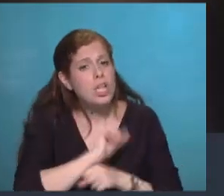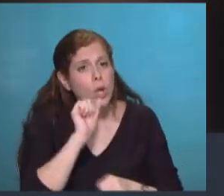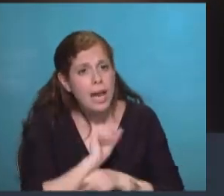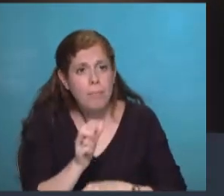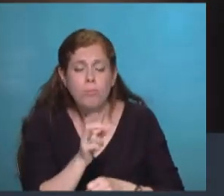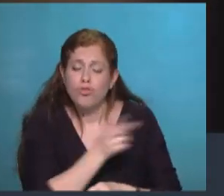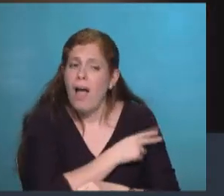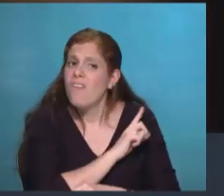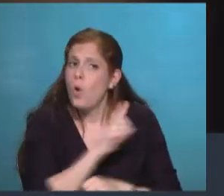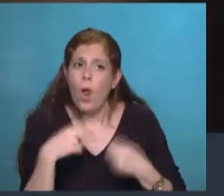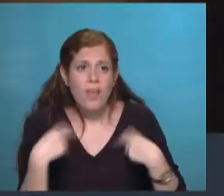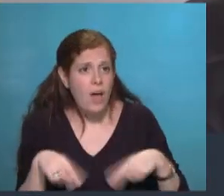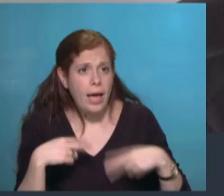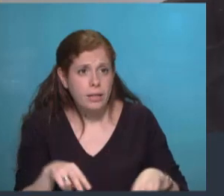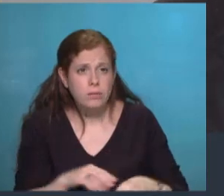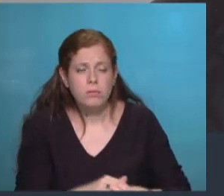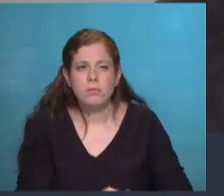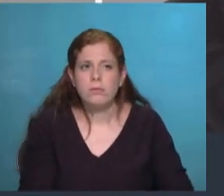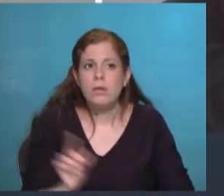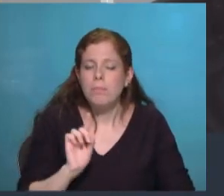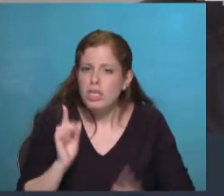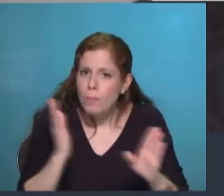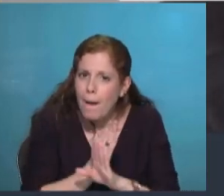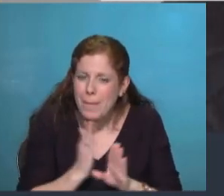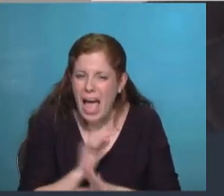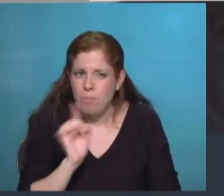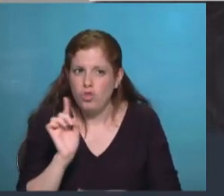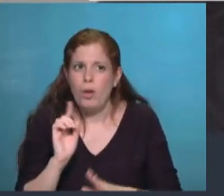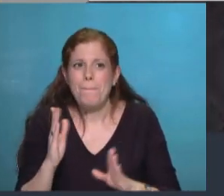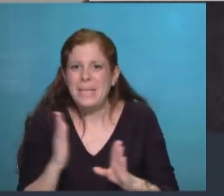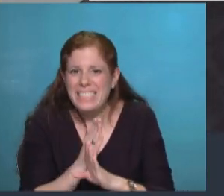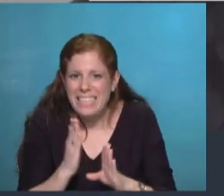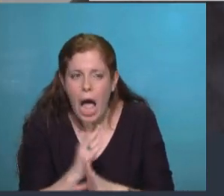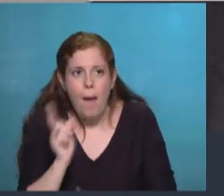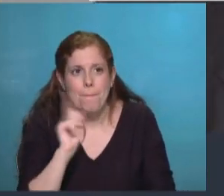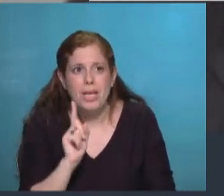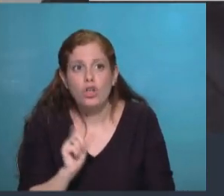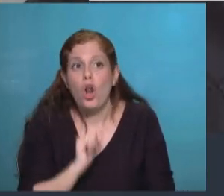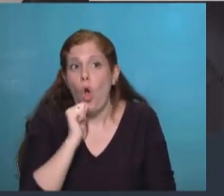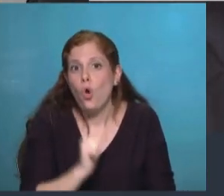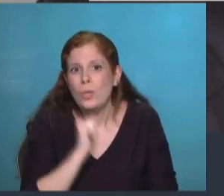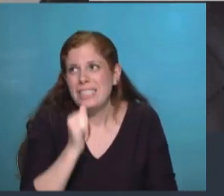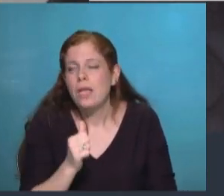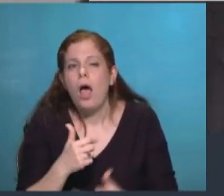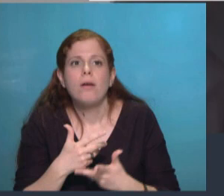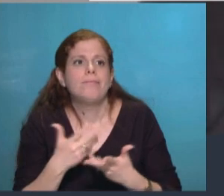ולא לפחד. מי שמחביאה, מי שמסתירה, מי שלא רוצה מה שנקרא